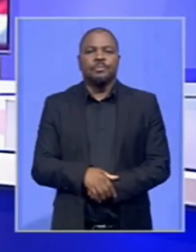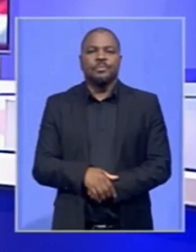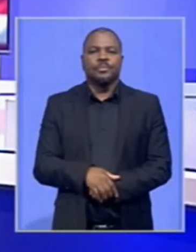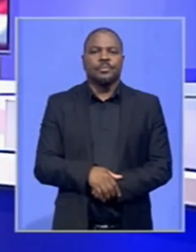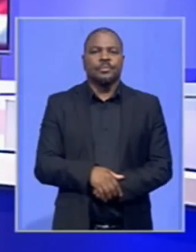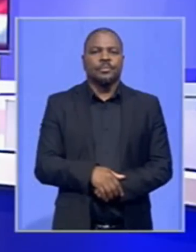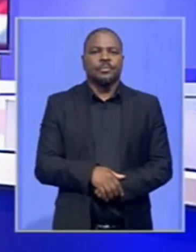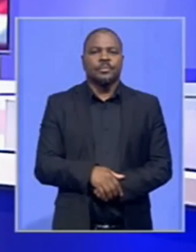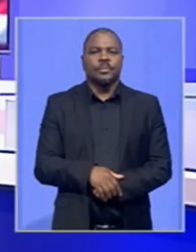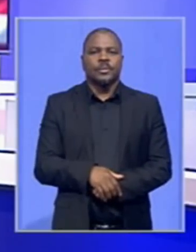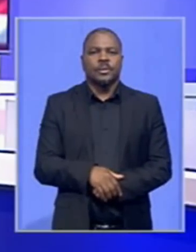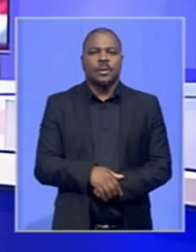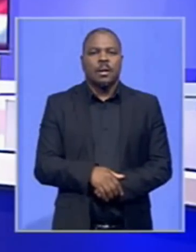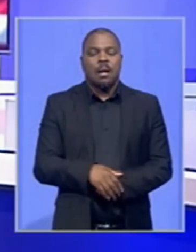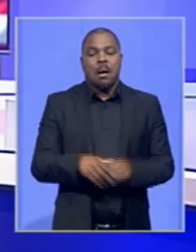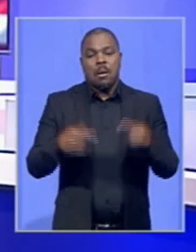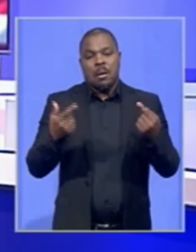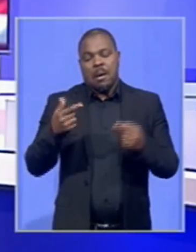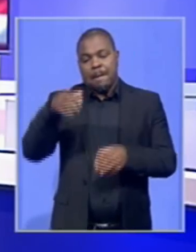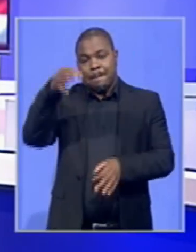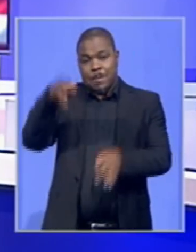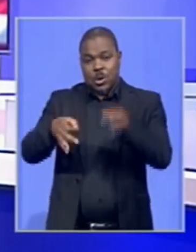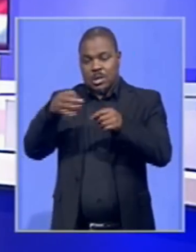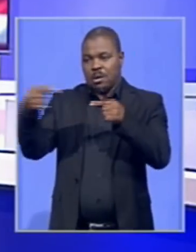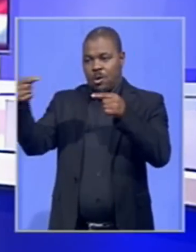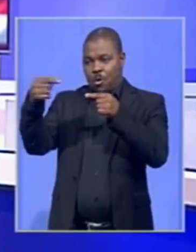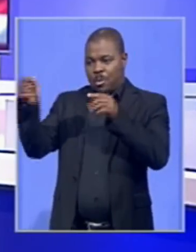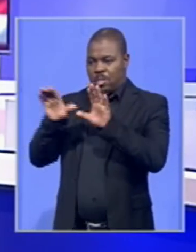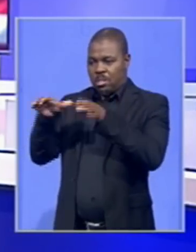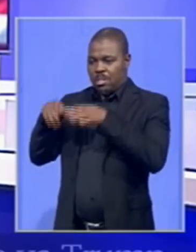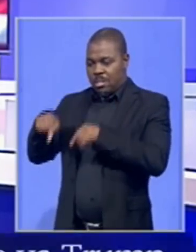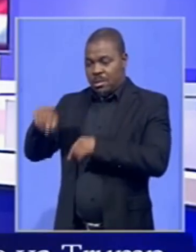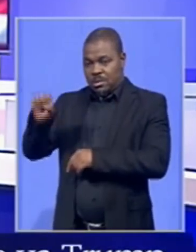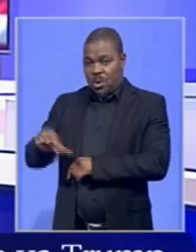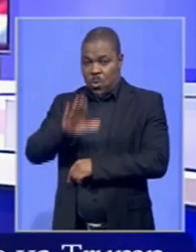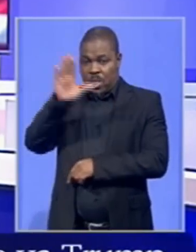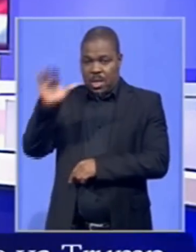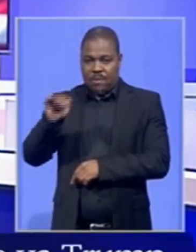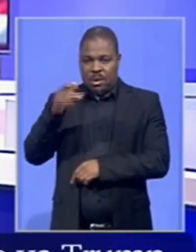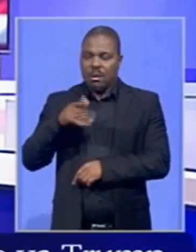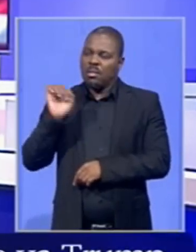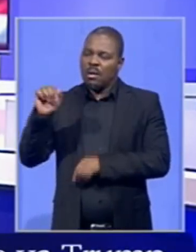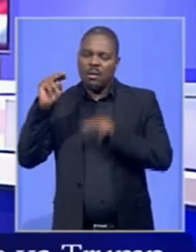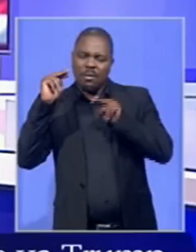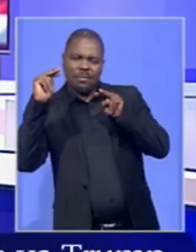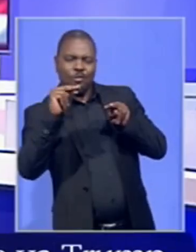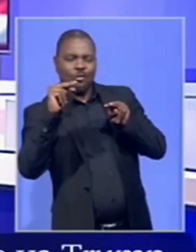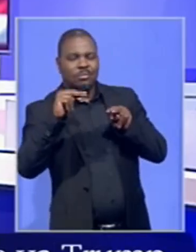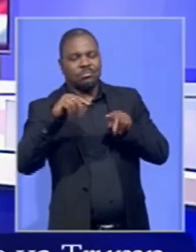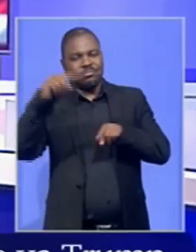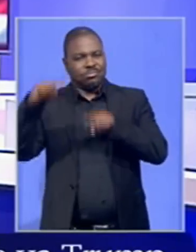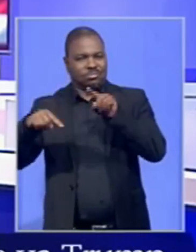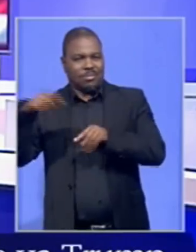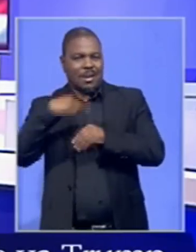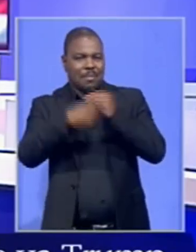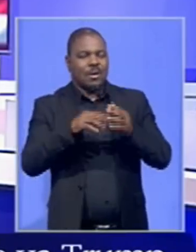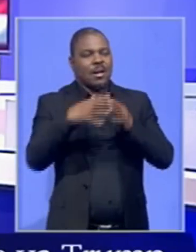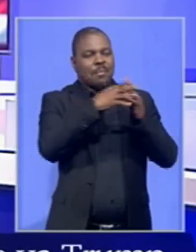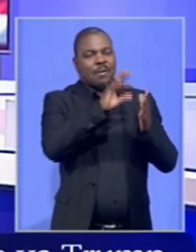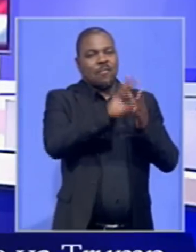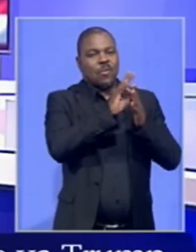Go sa le bjalo makgotlakganetšo a dipolotiki mo gae a boletše maikutlo a wa fapafapanego ka dikgetho tša Amerika morago ga